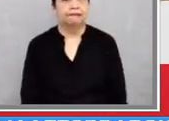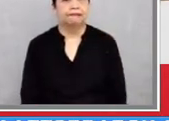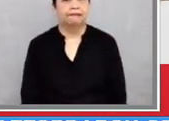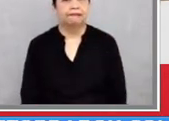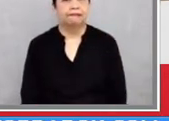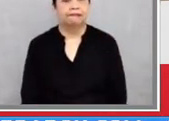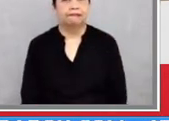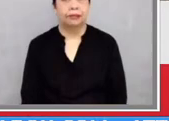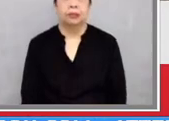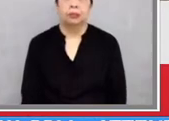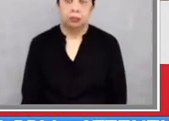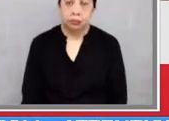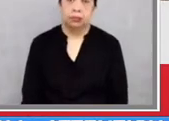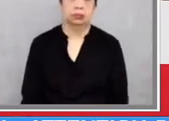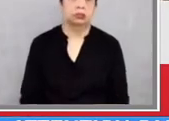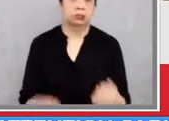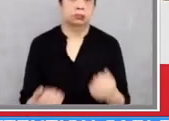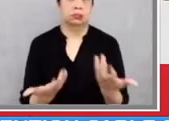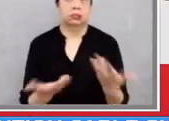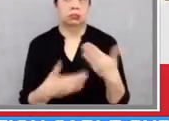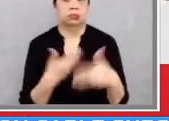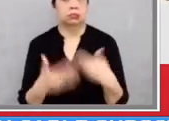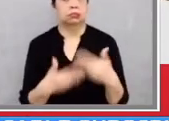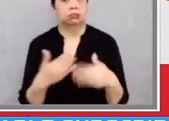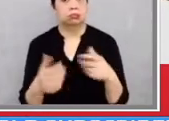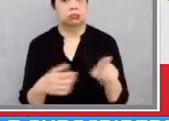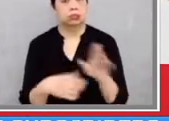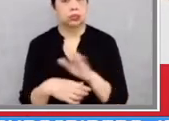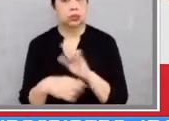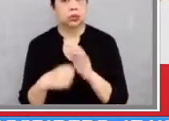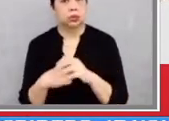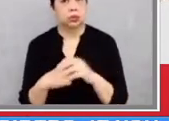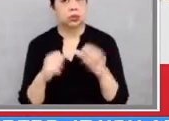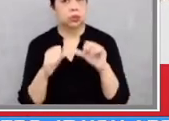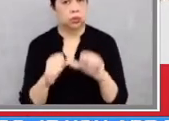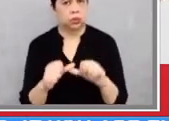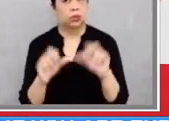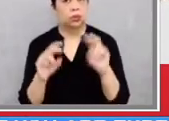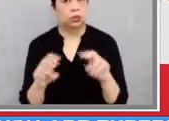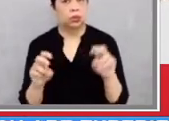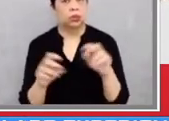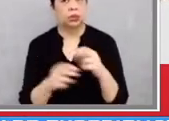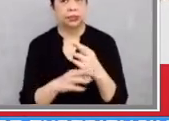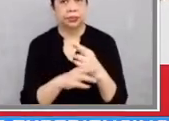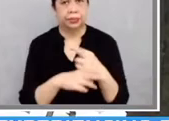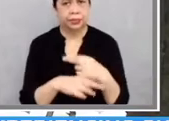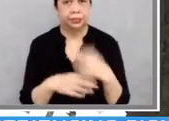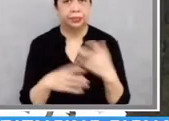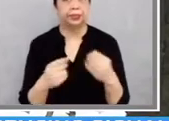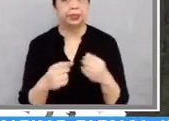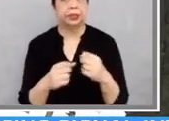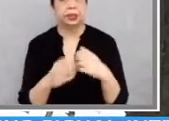Well, sa tinatakbo naman itong ano no, yung kanilang mga ongoing RSM and engineering works,